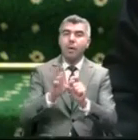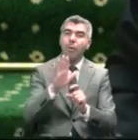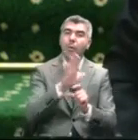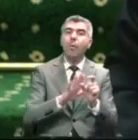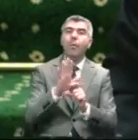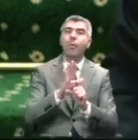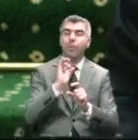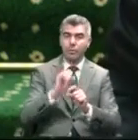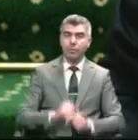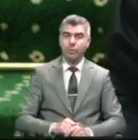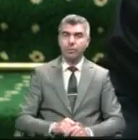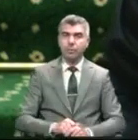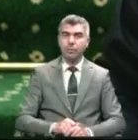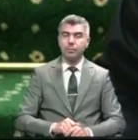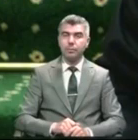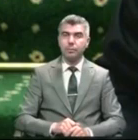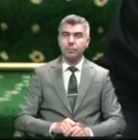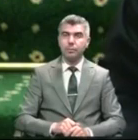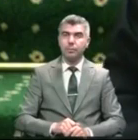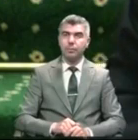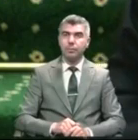او طريقه